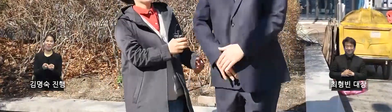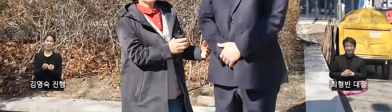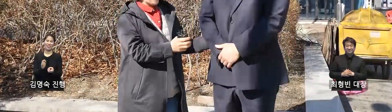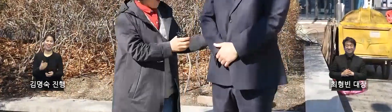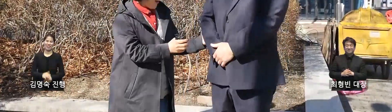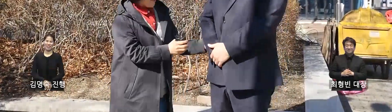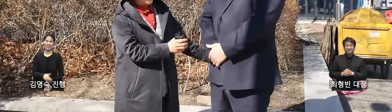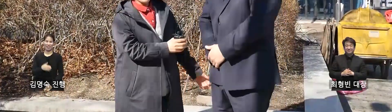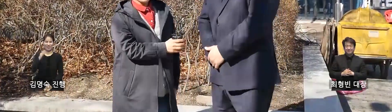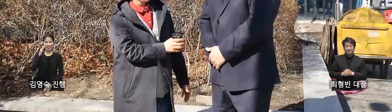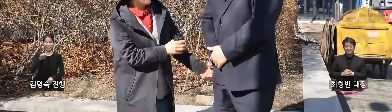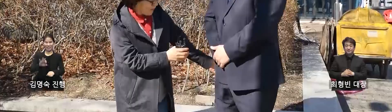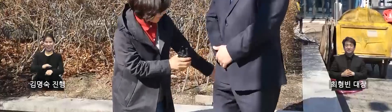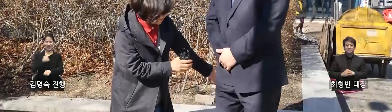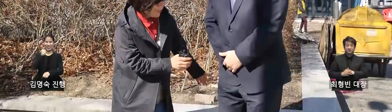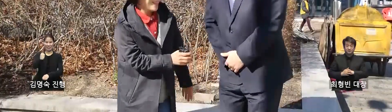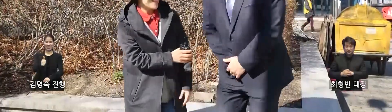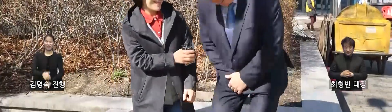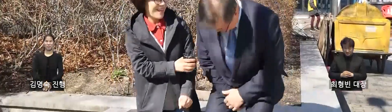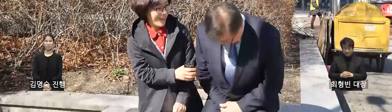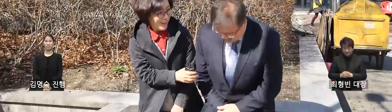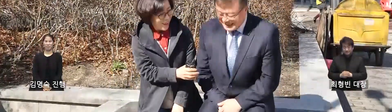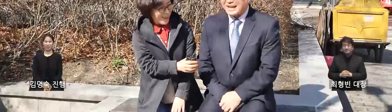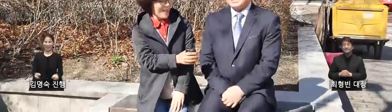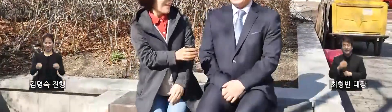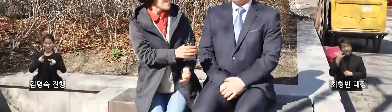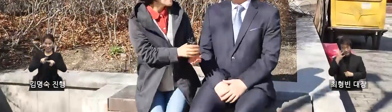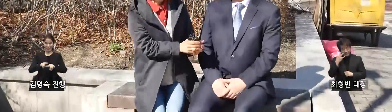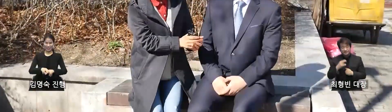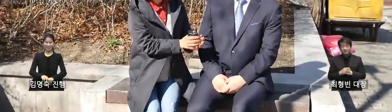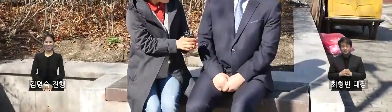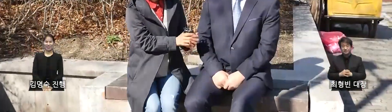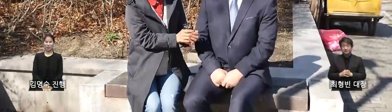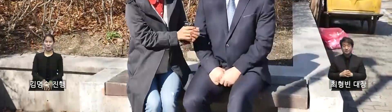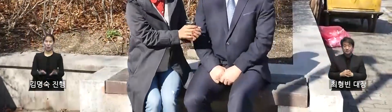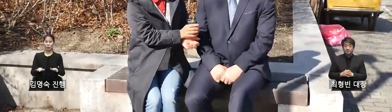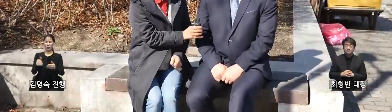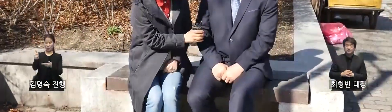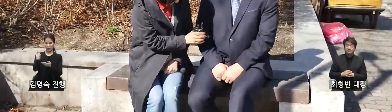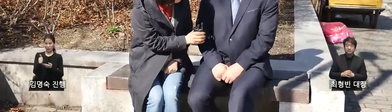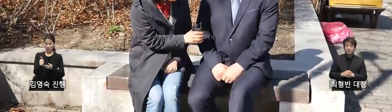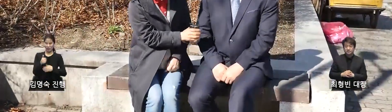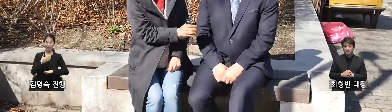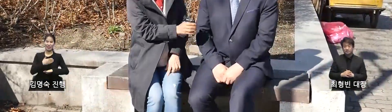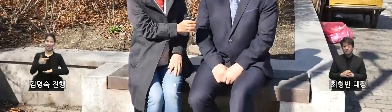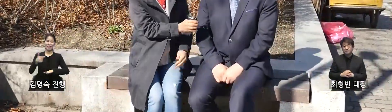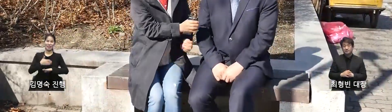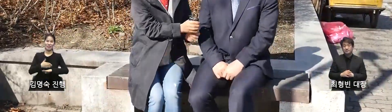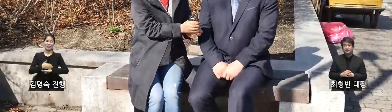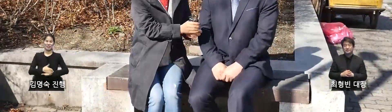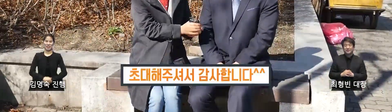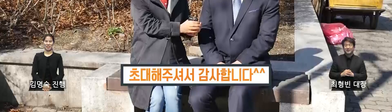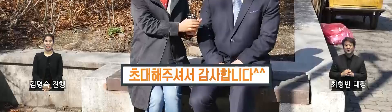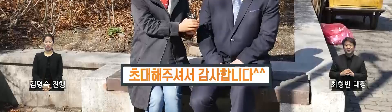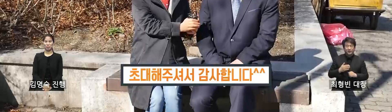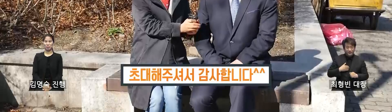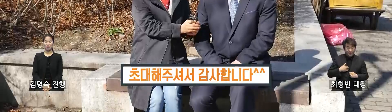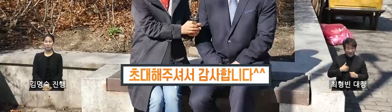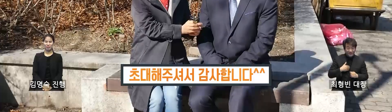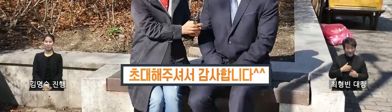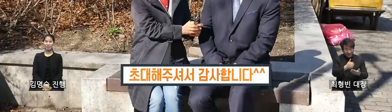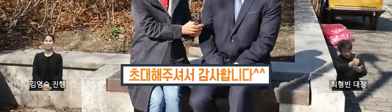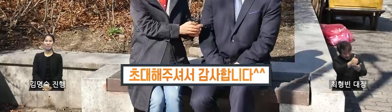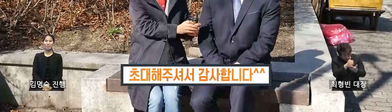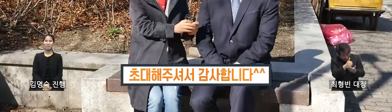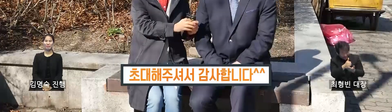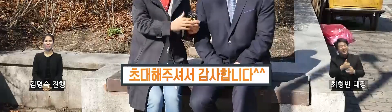퇴장 1 아 이끌 잠깐 짓일까요 예 오늘 이렇게 나와 주셔서 정말 감사합니다 숨어 살 제거 초대해